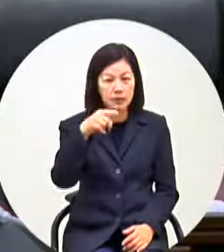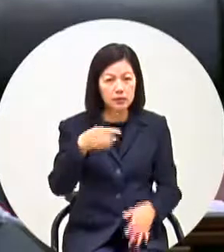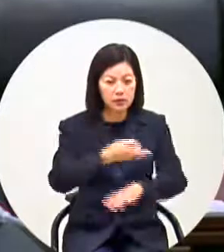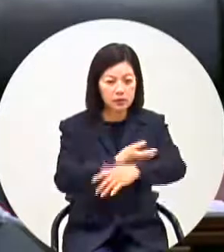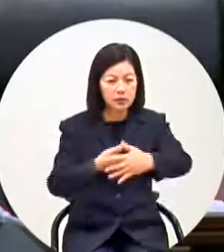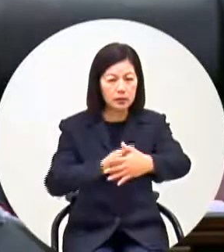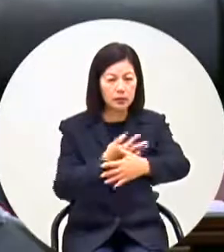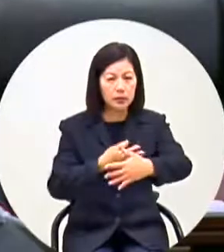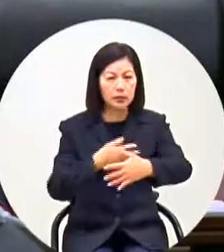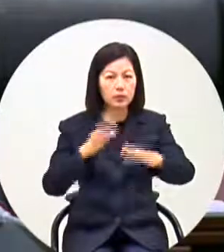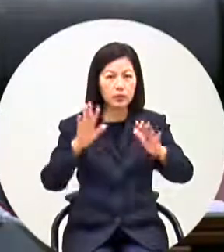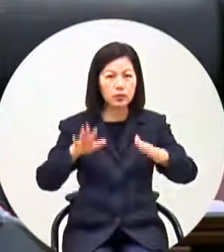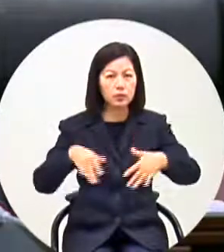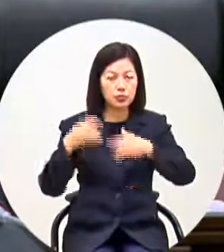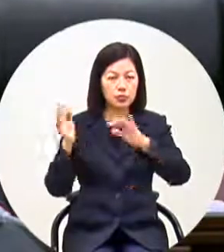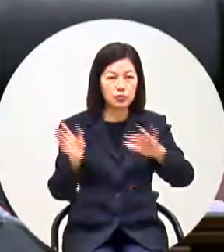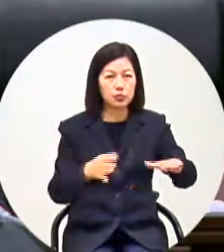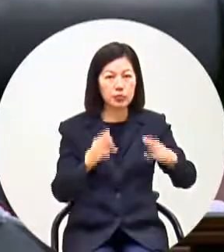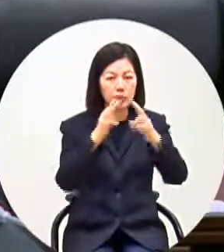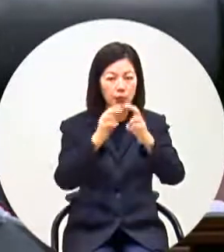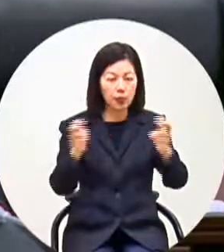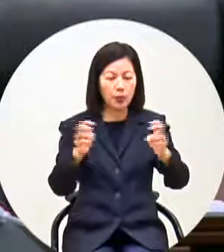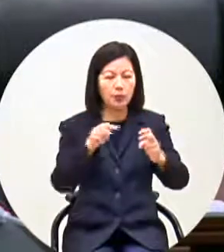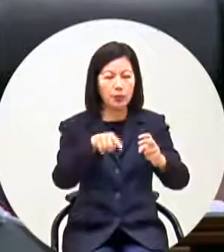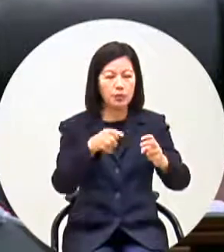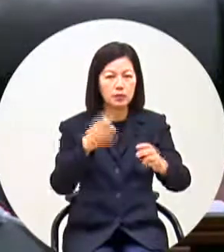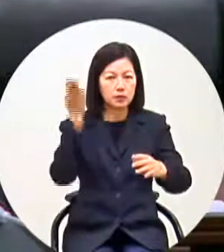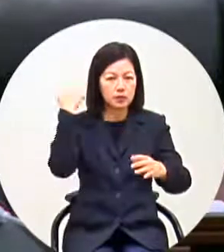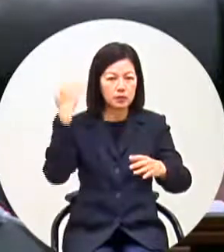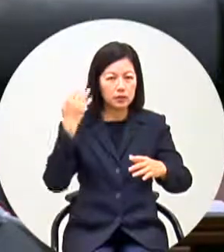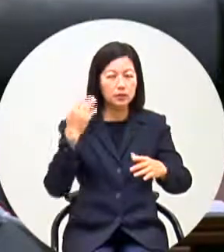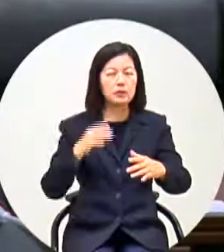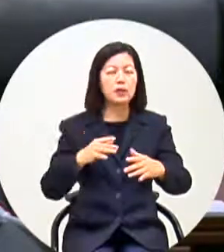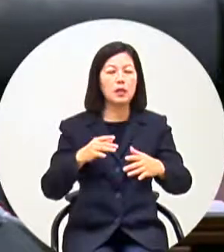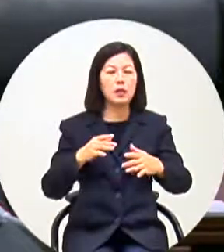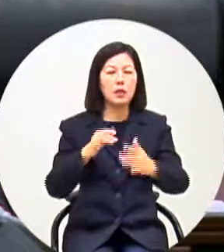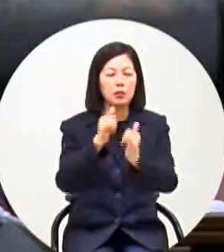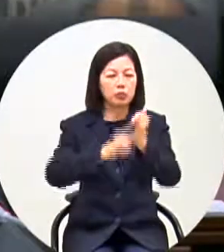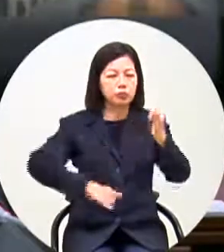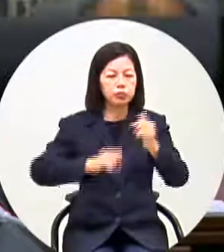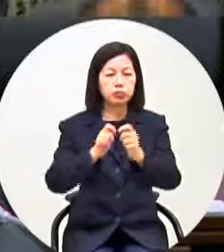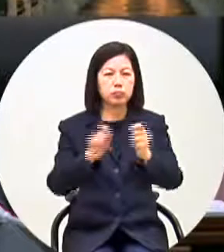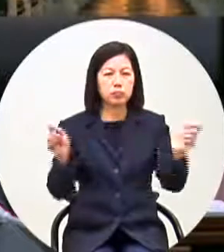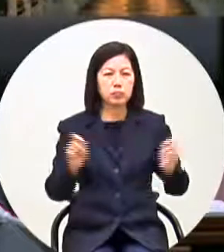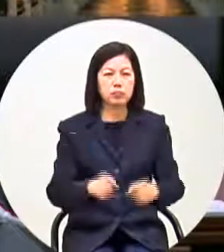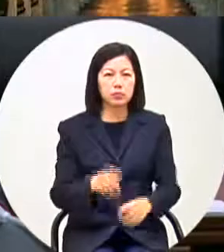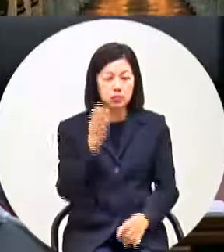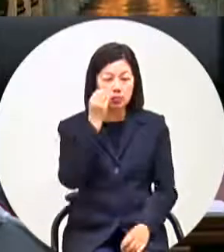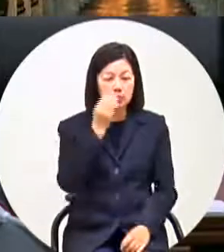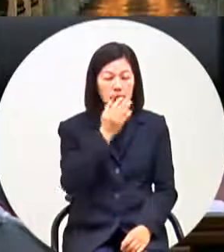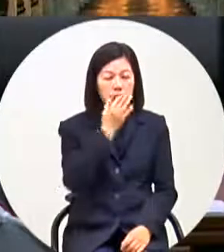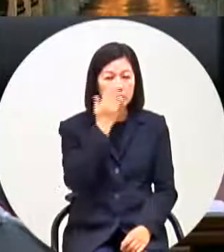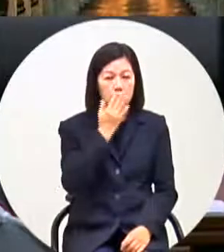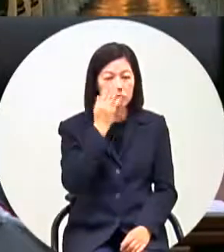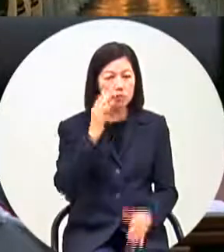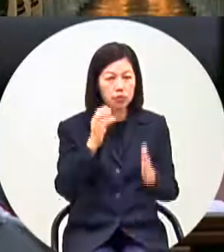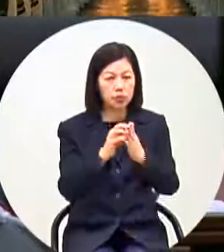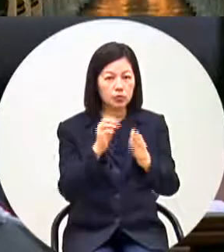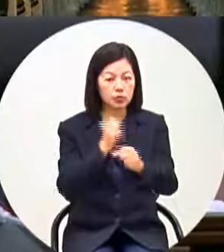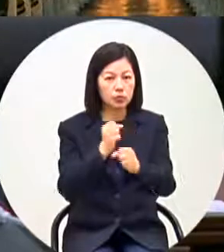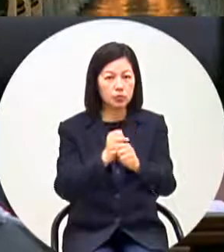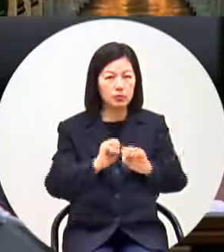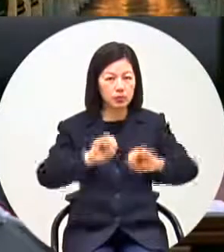景点。在我们观光局哦，其实在业务报告也很少提到，那反而是国外